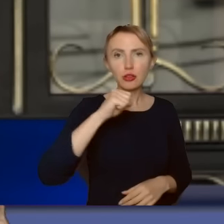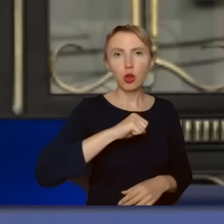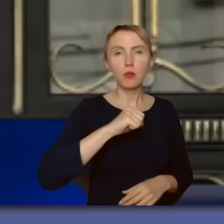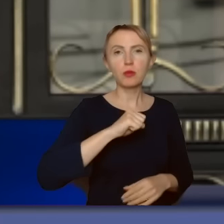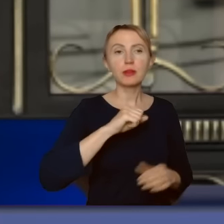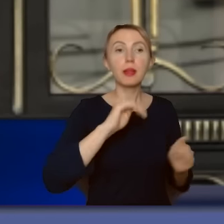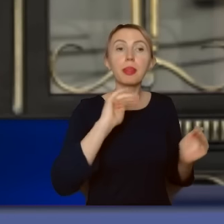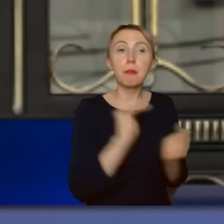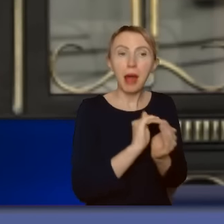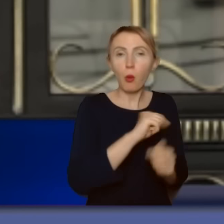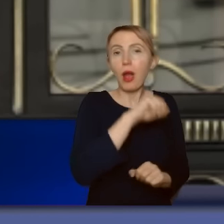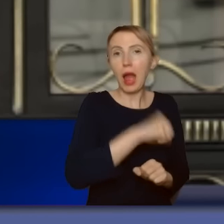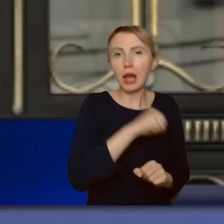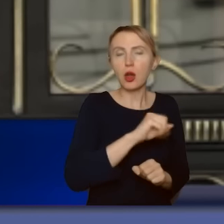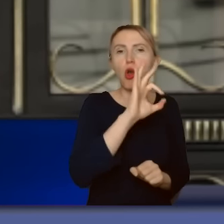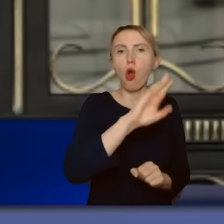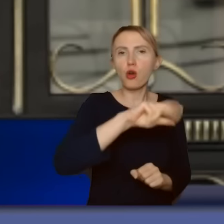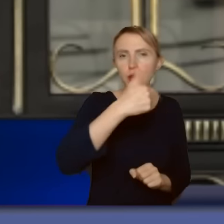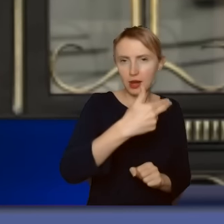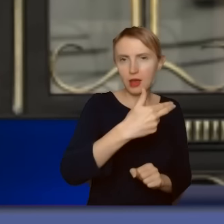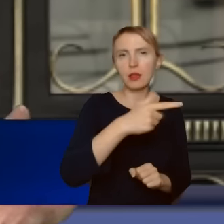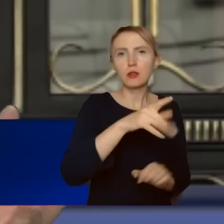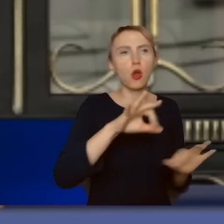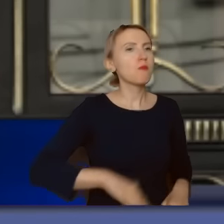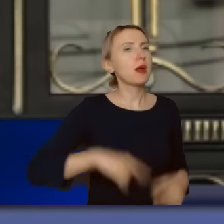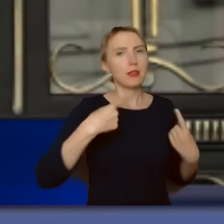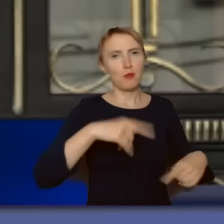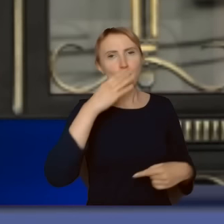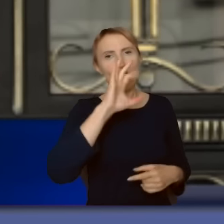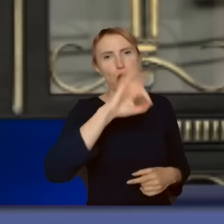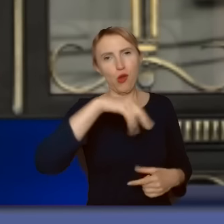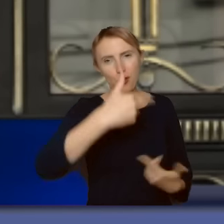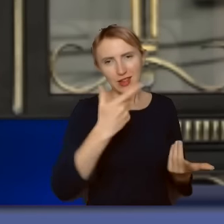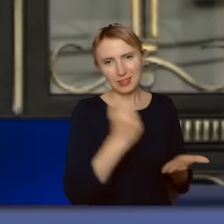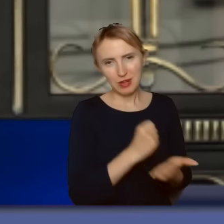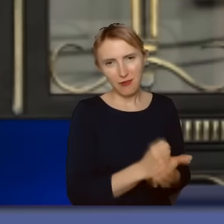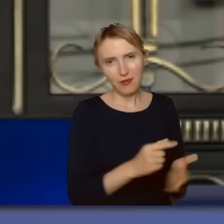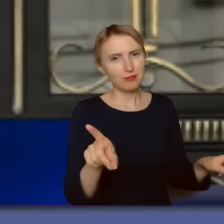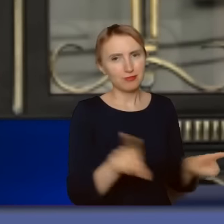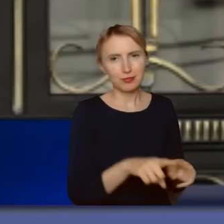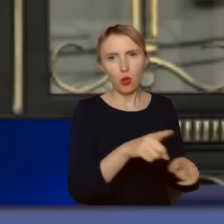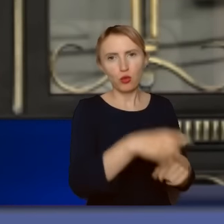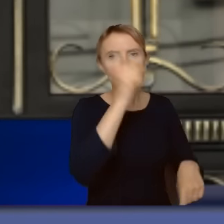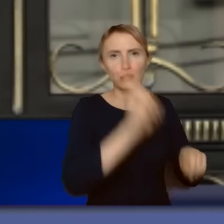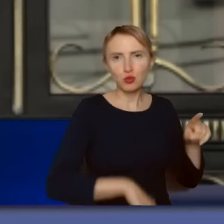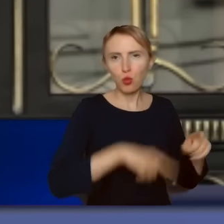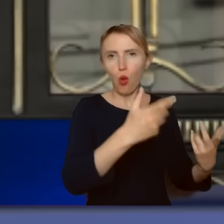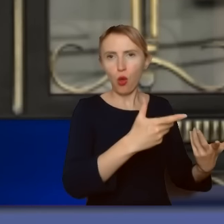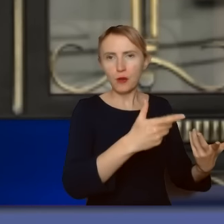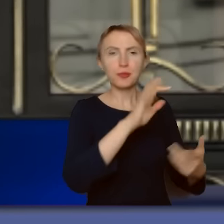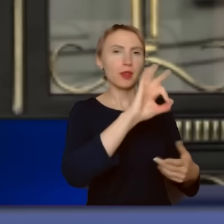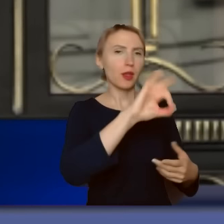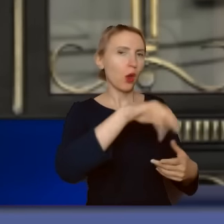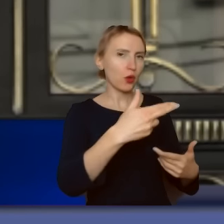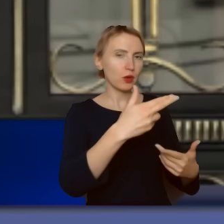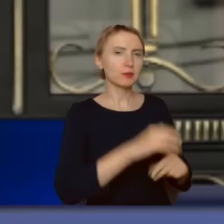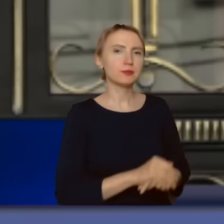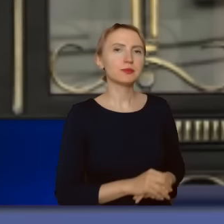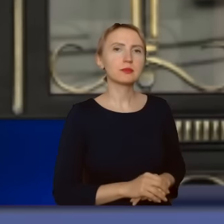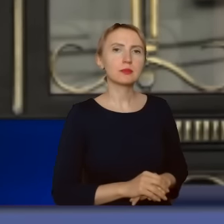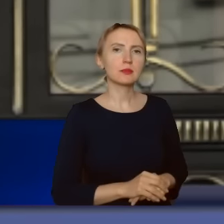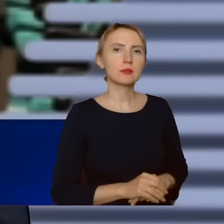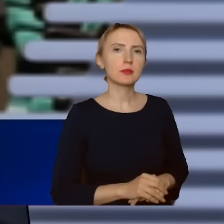atomu. Mówię tutaj o Orlenie. No nie powiedział pan o Orlenie. No też przecież to jest samo zło. Jeżeli oni rzeczywiście odejdą od atomu, panie marszałku, Orlen